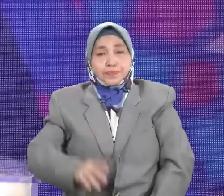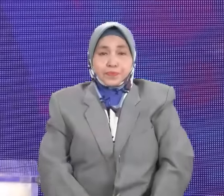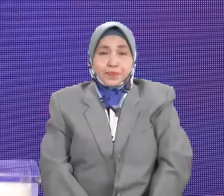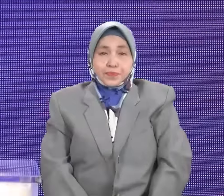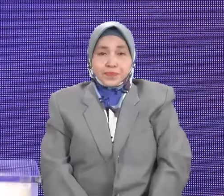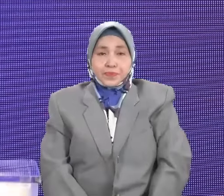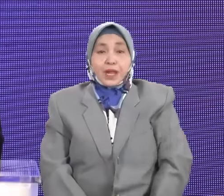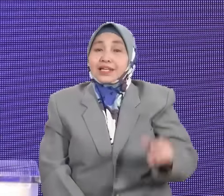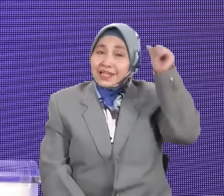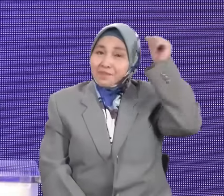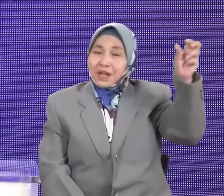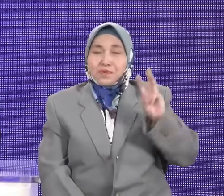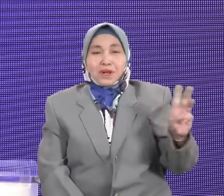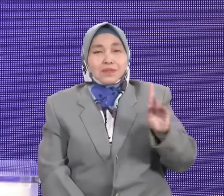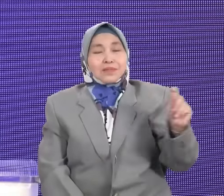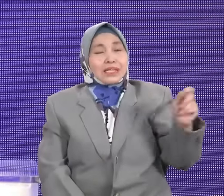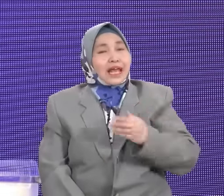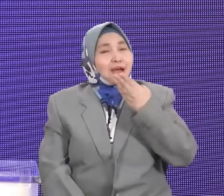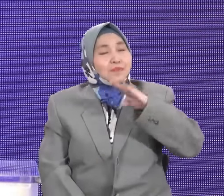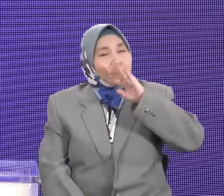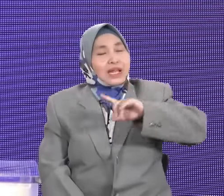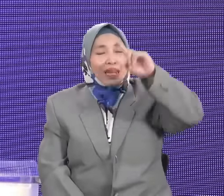Assalamualaikum warahmatullahi wabarakatuh